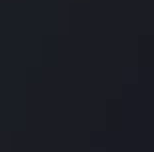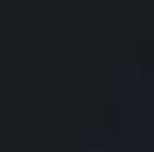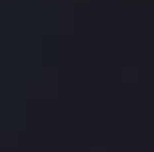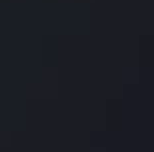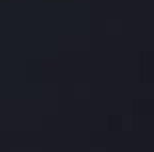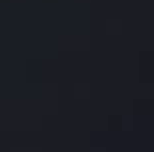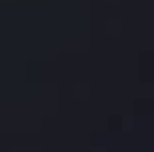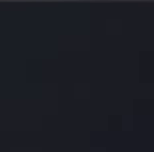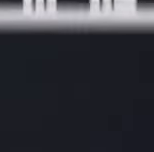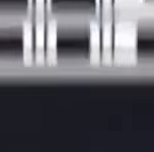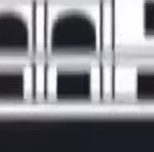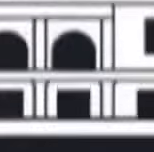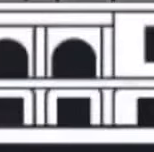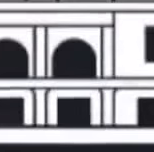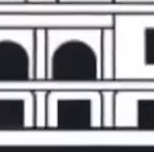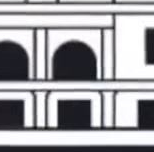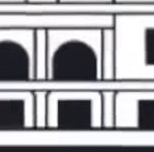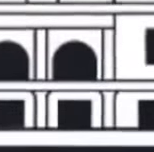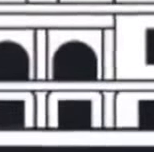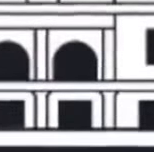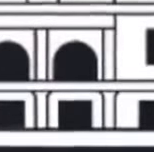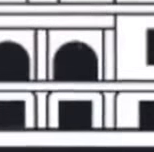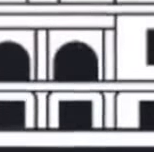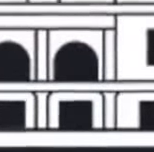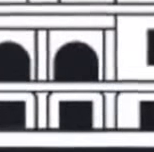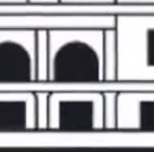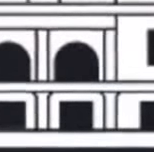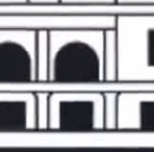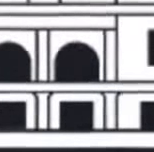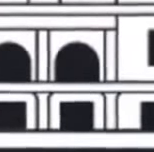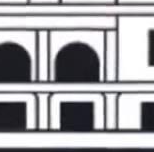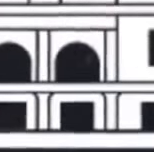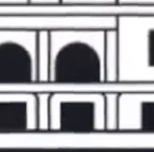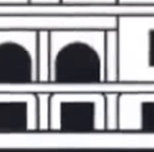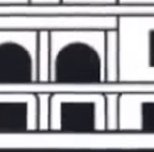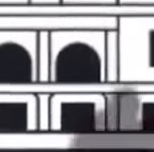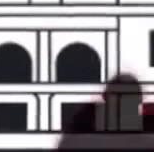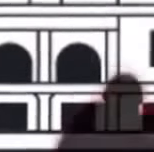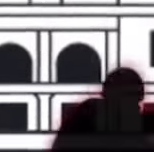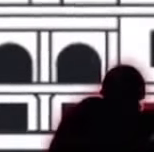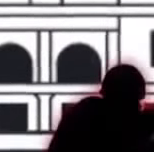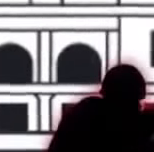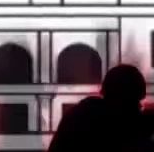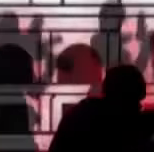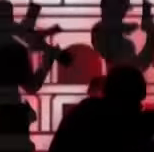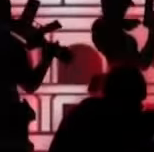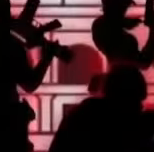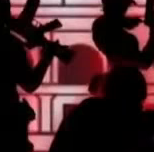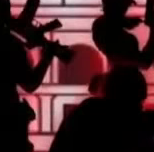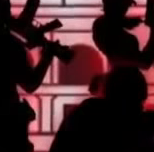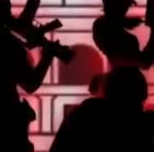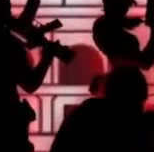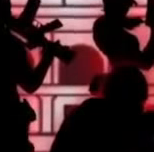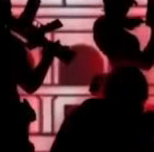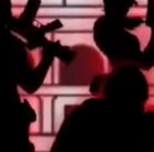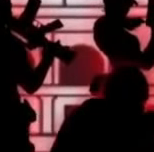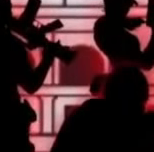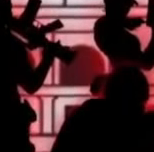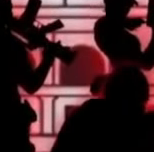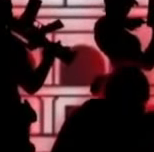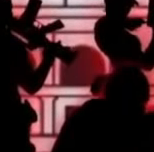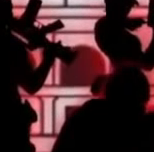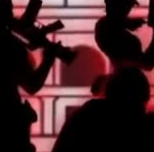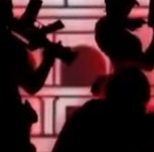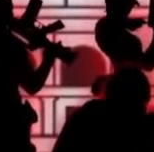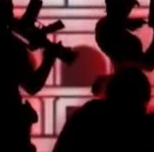kapangyarihan. Nakuha niya ang suporta ng sandatahang lakas at constabulary. Inilagay niya rin sa pwesto ang mga malalapit na